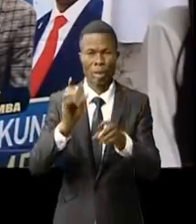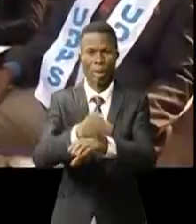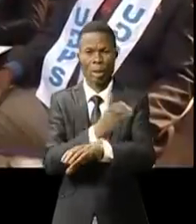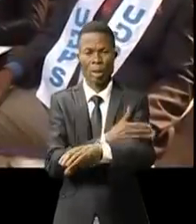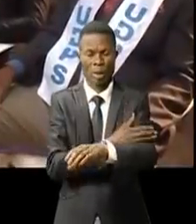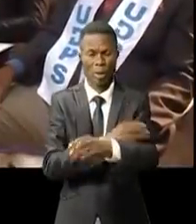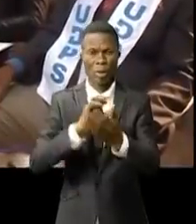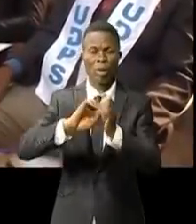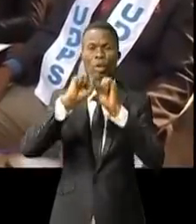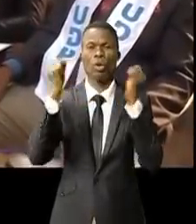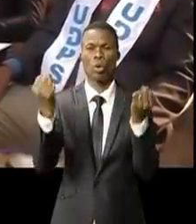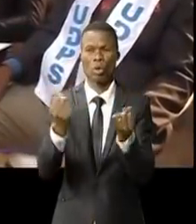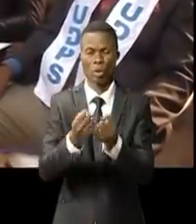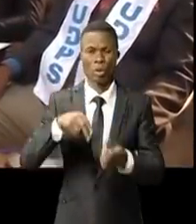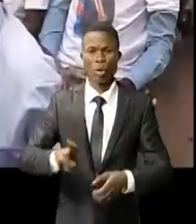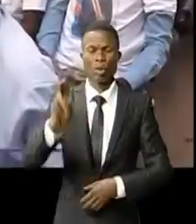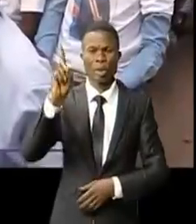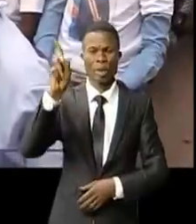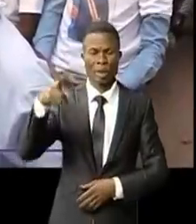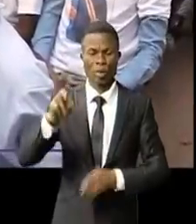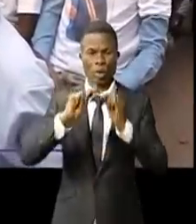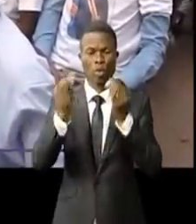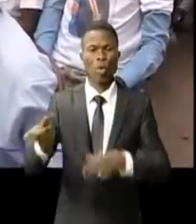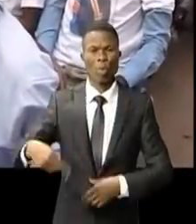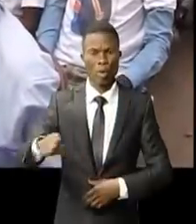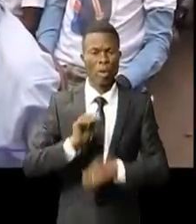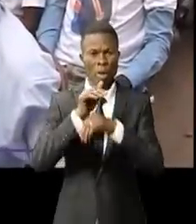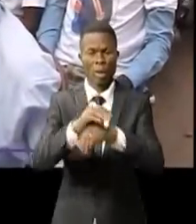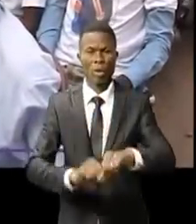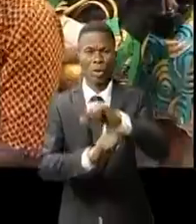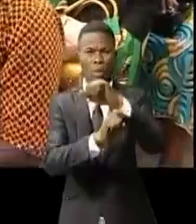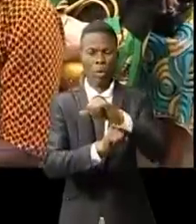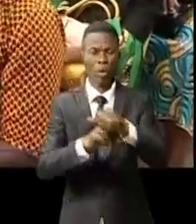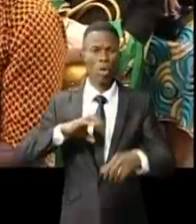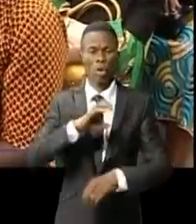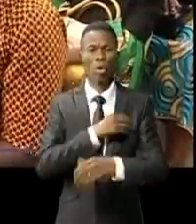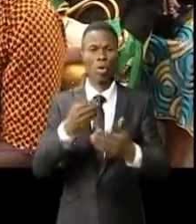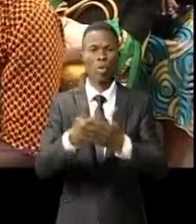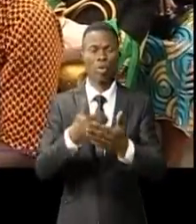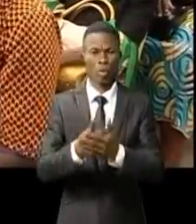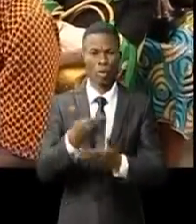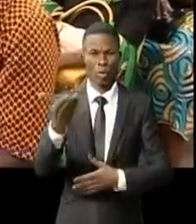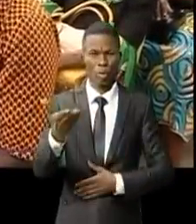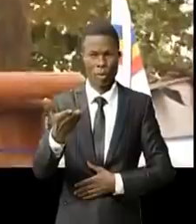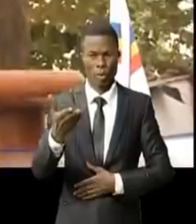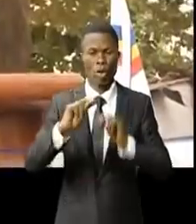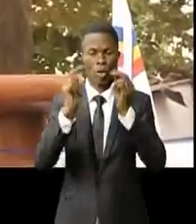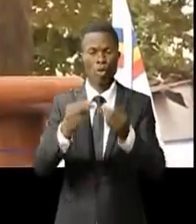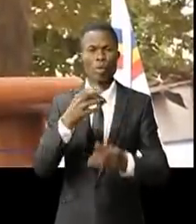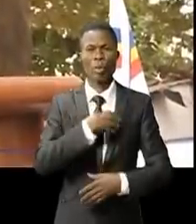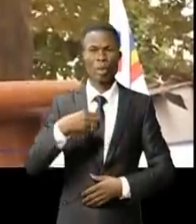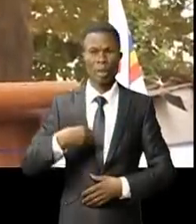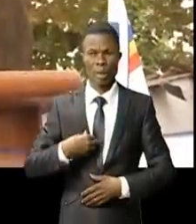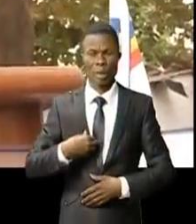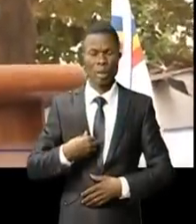social UDPS, section de la Gombe, s'engage à accompagner les nouveaux comités directeurs nationaux de la Ligue de femmes